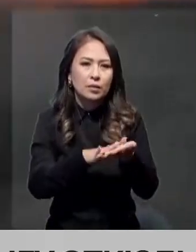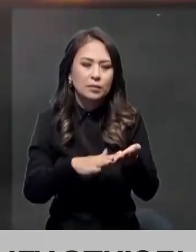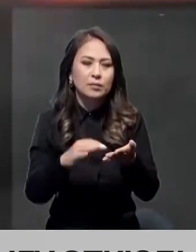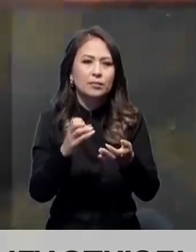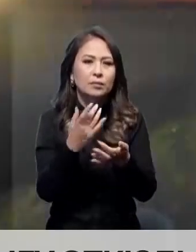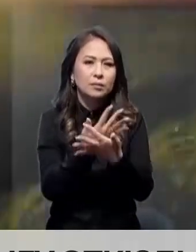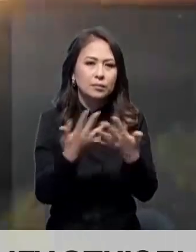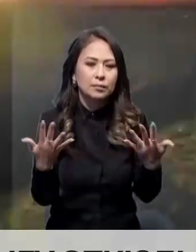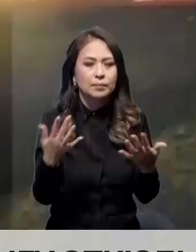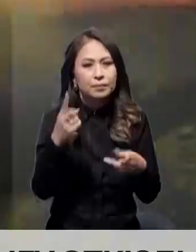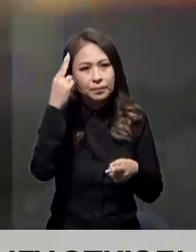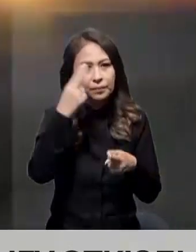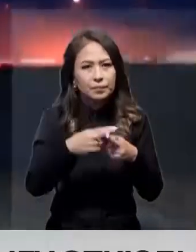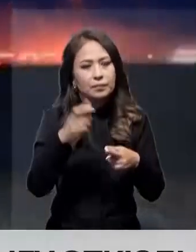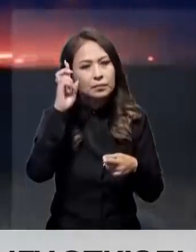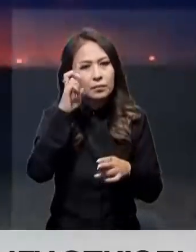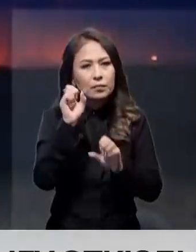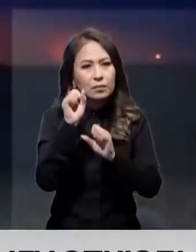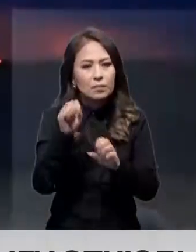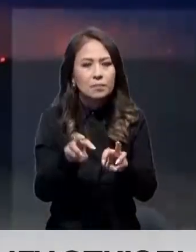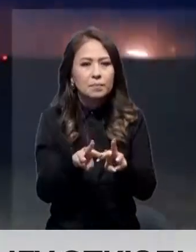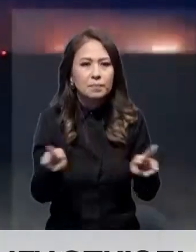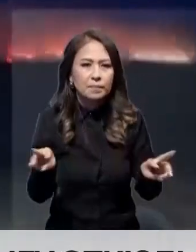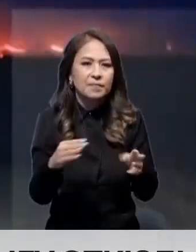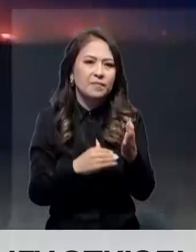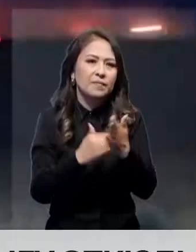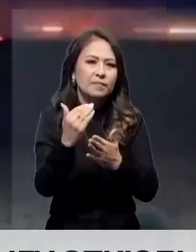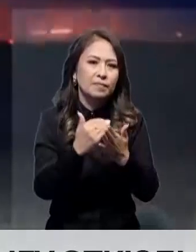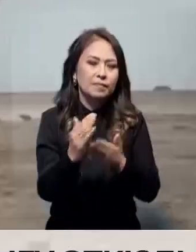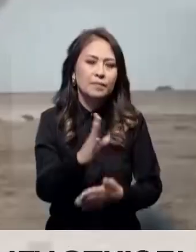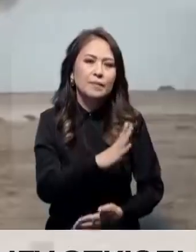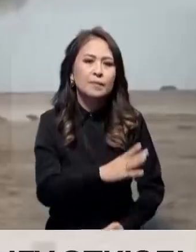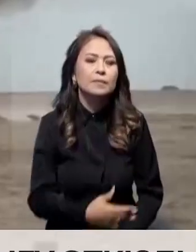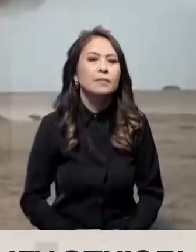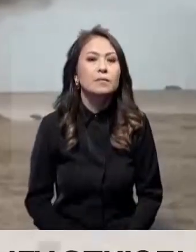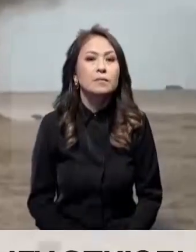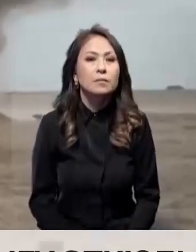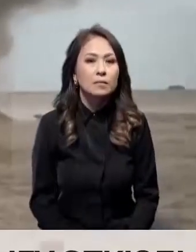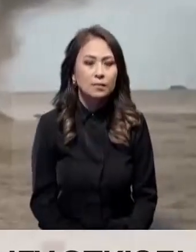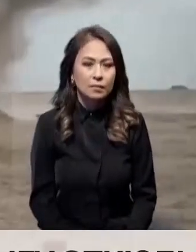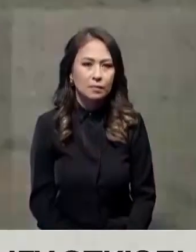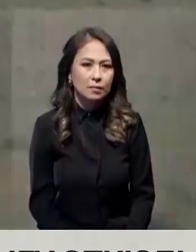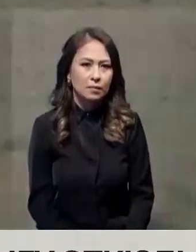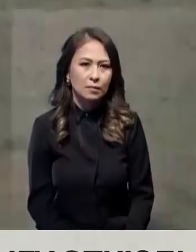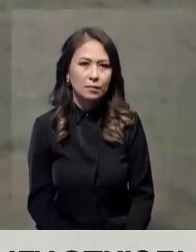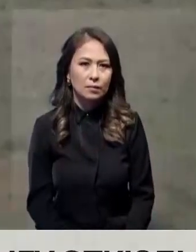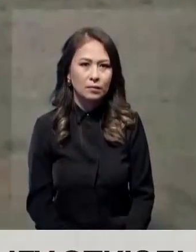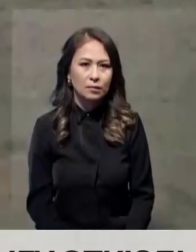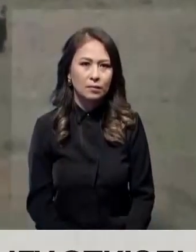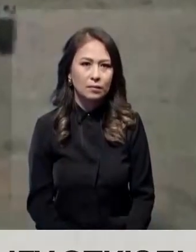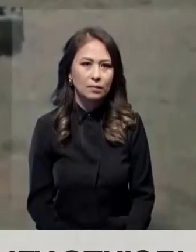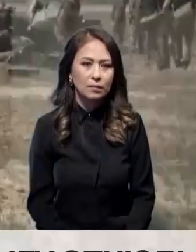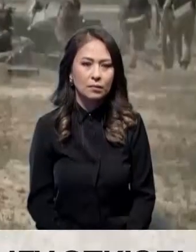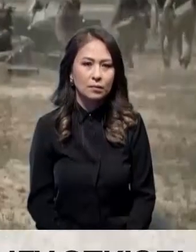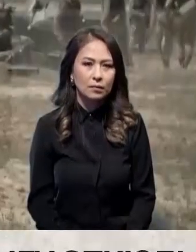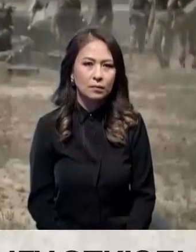қимылдарына бауырлас мемлекеттердің қорғаныс министрлері жоғары баға берді. Талғат Исламов, Ринат Досалиев, Ақтау, Хабар